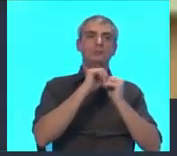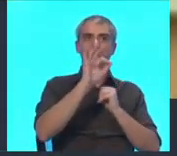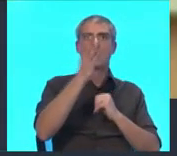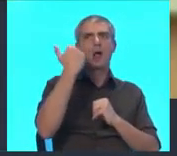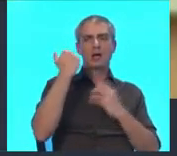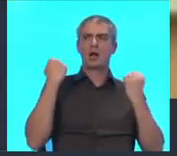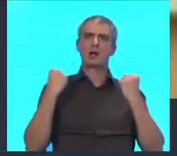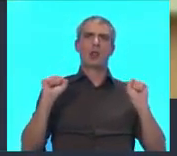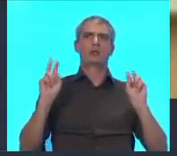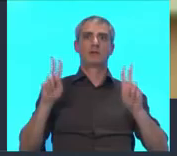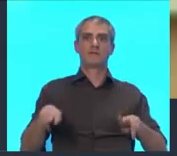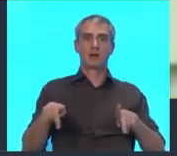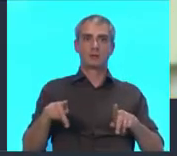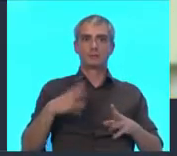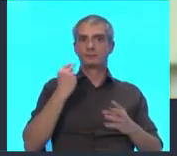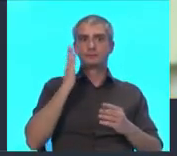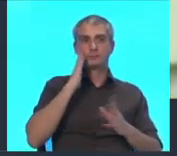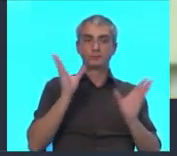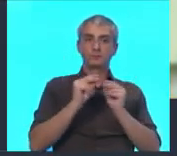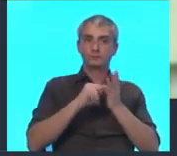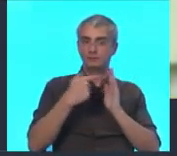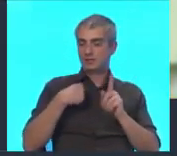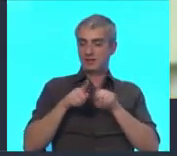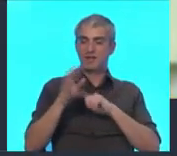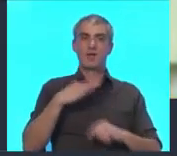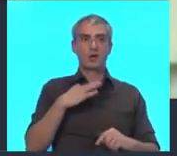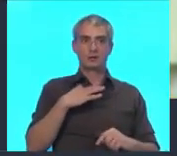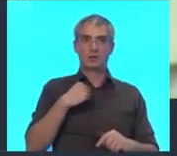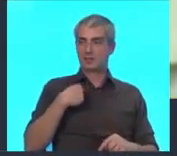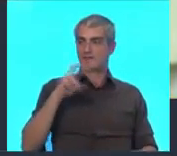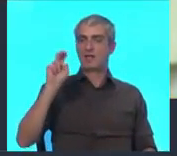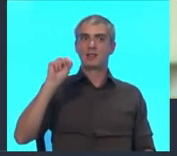חילונית לגמרי. היינו ישנים באותו חדר, אני ואחותי, אני וענבר.